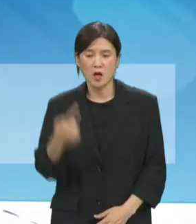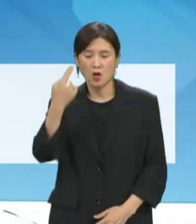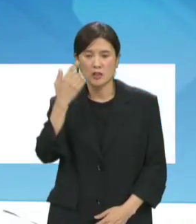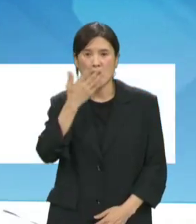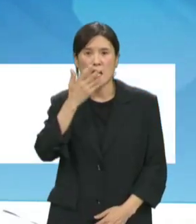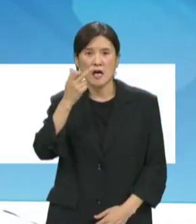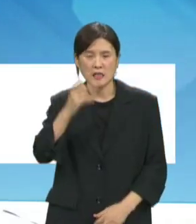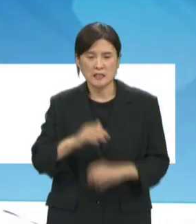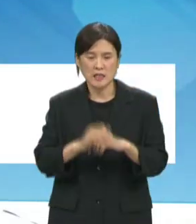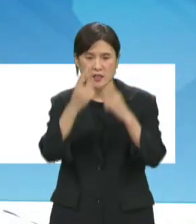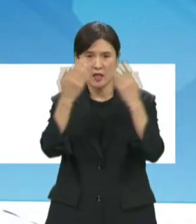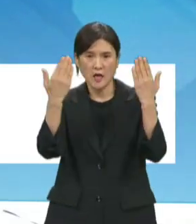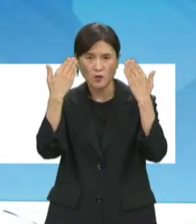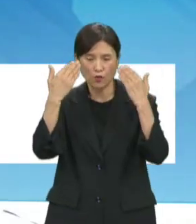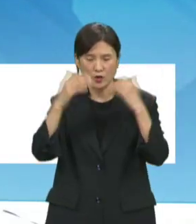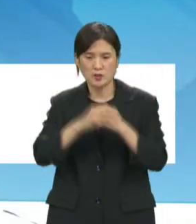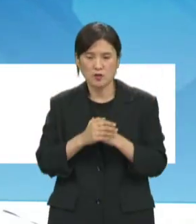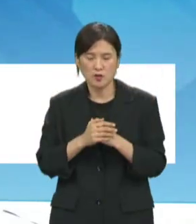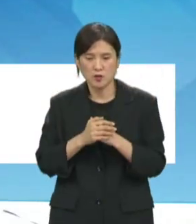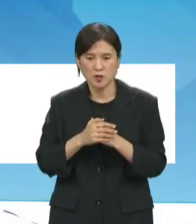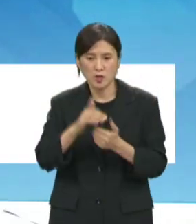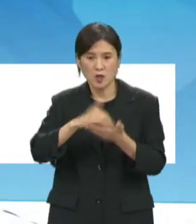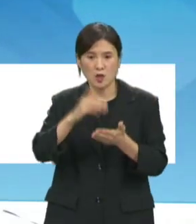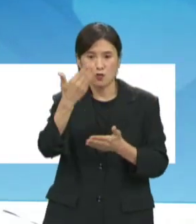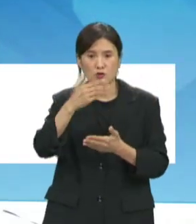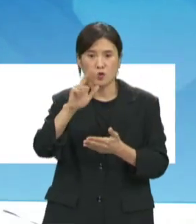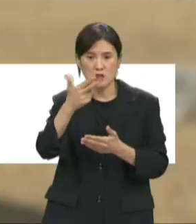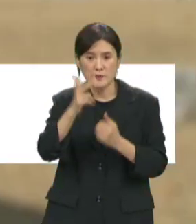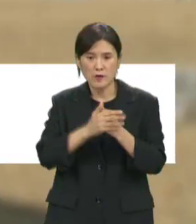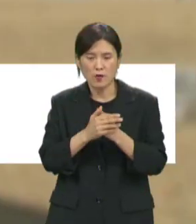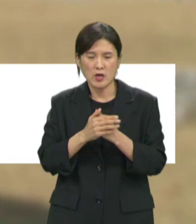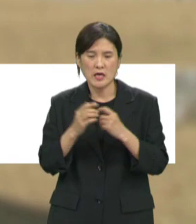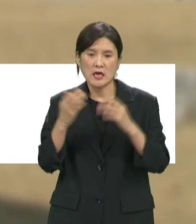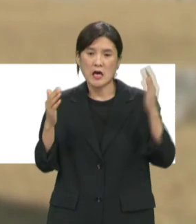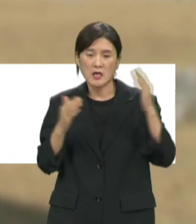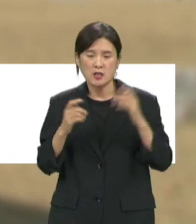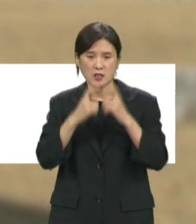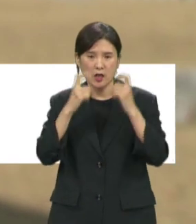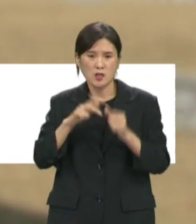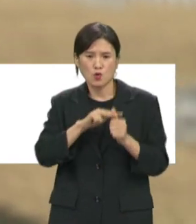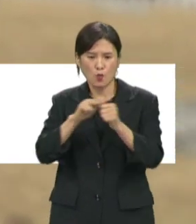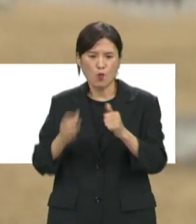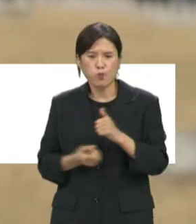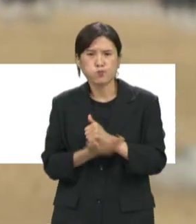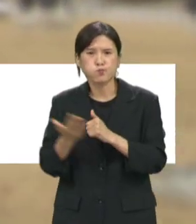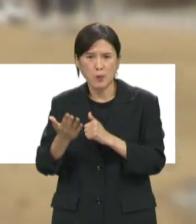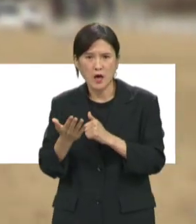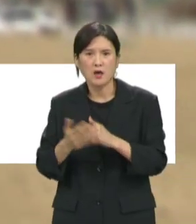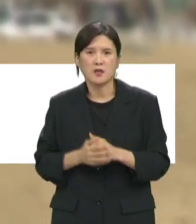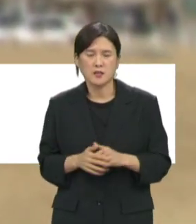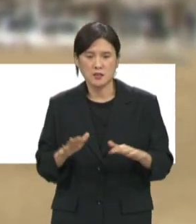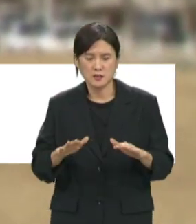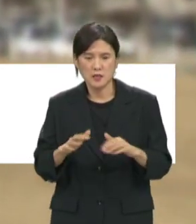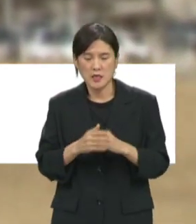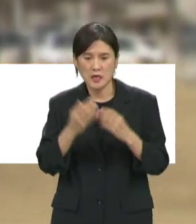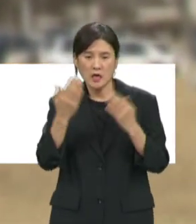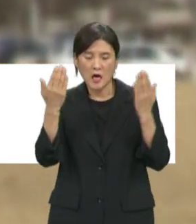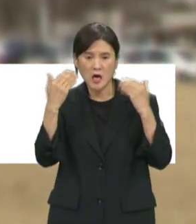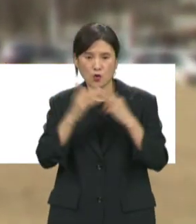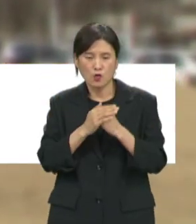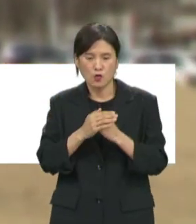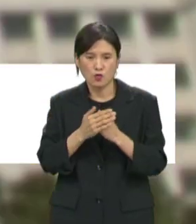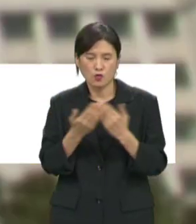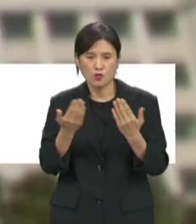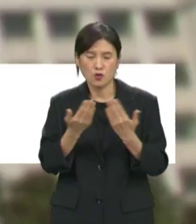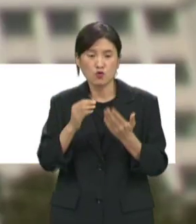어제 아산의 한 대학교에서 9,700원이 넘는 학생의 개인 정보가 유출됐습니다 해당 대학교의 취합